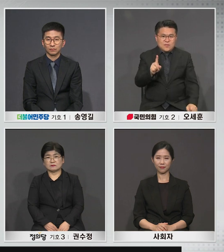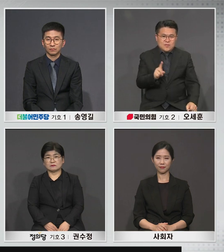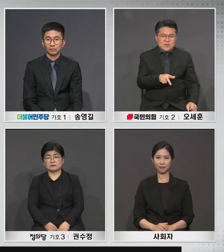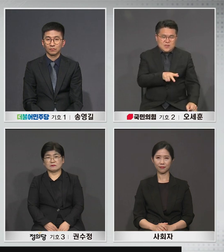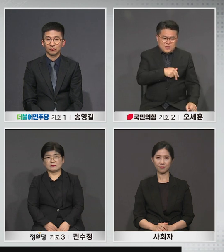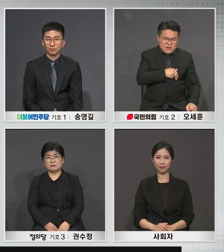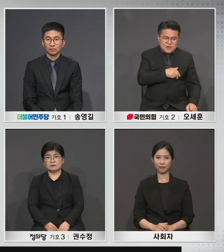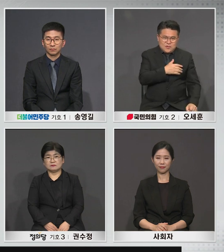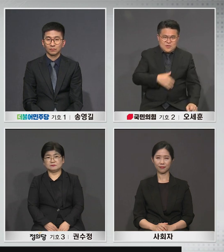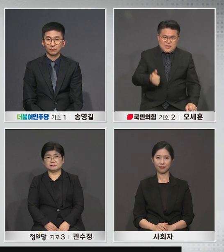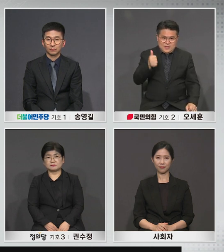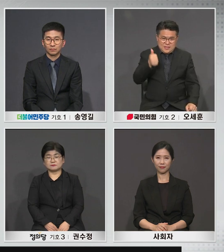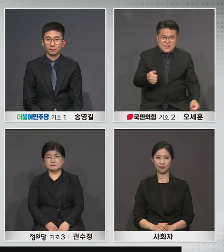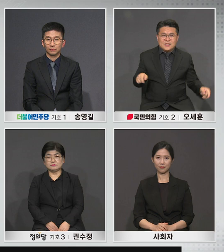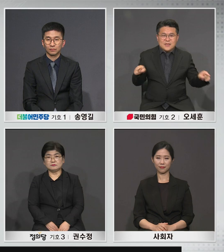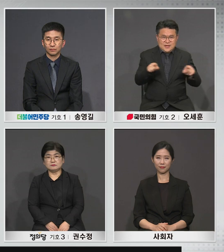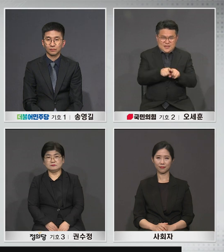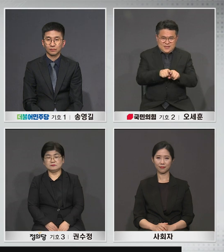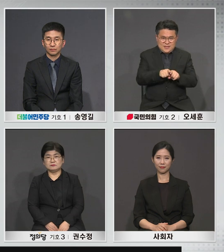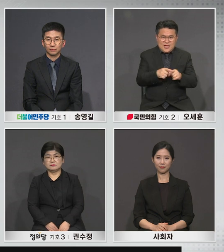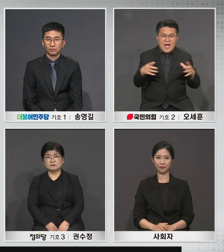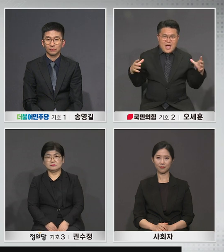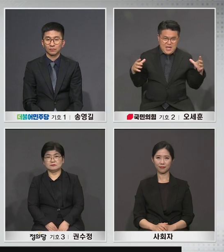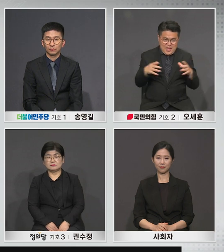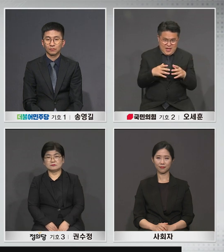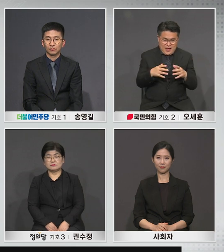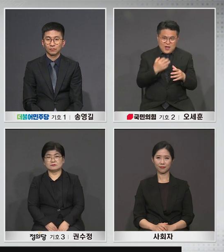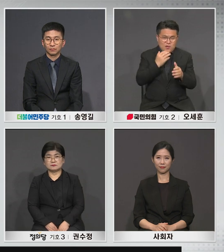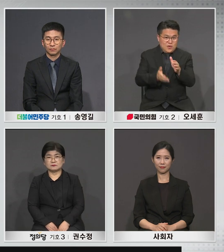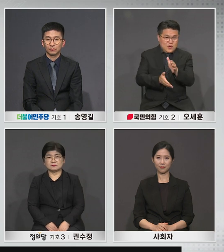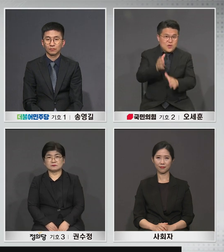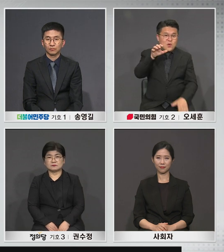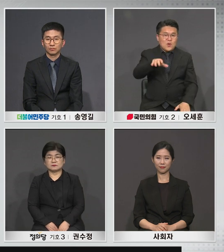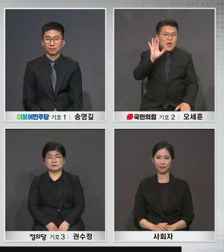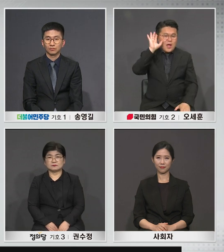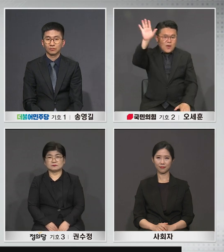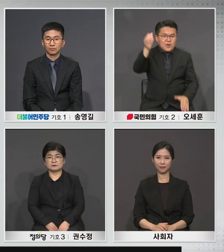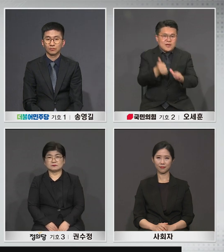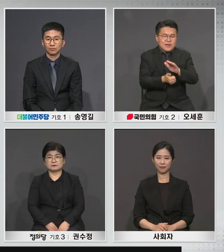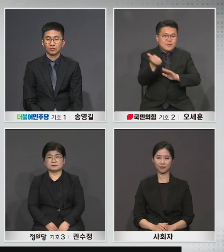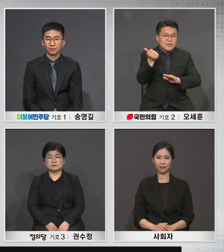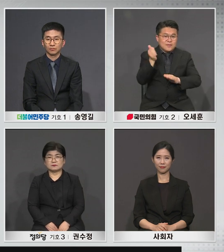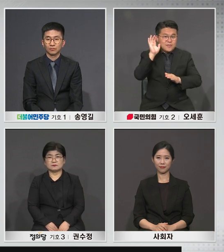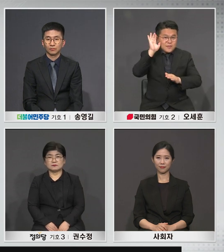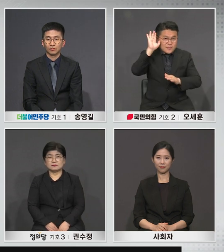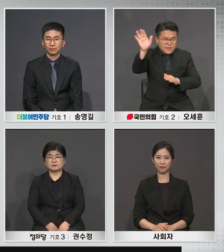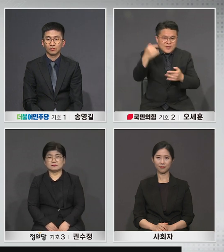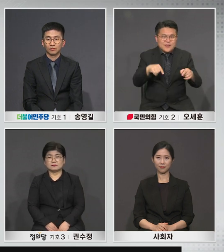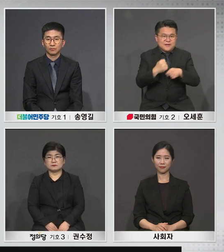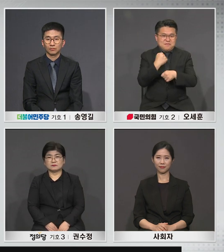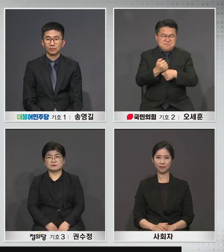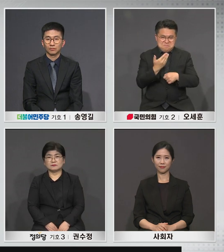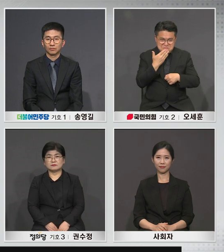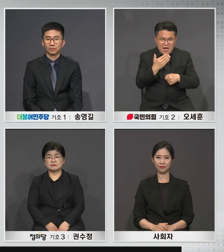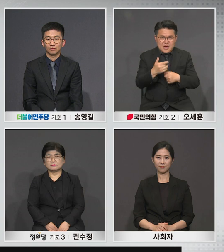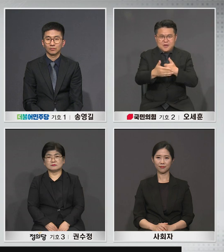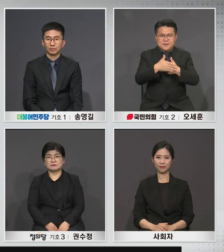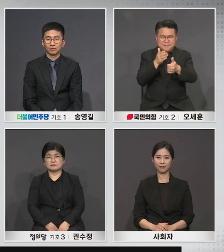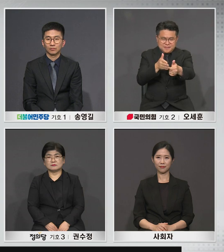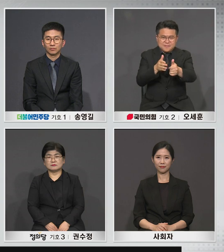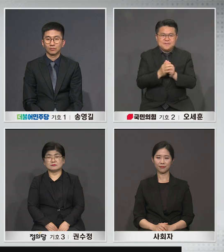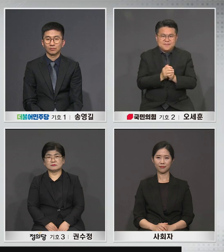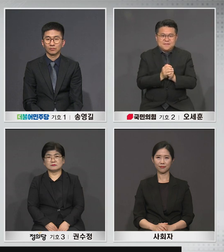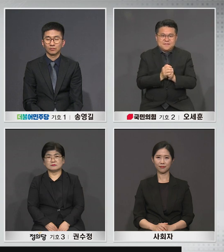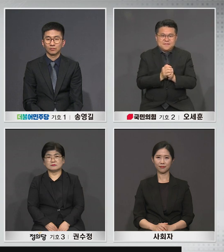부청장 함께 어우러져서 원팀이 돼서 서울시의 희망찬 미래를 함께 만들어갈 수 있도록 도와주시면